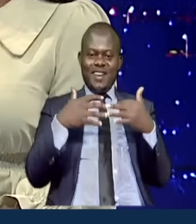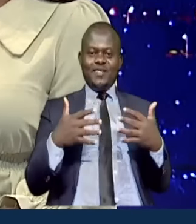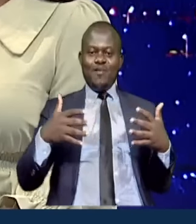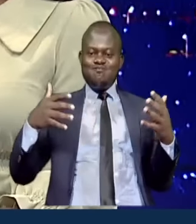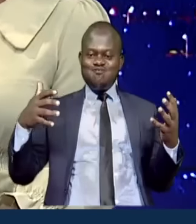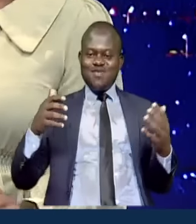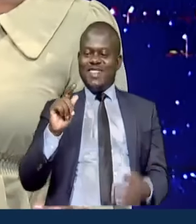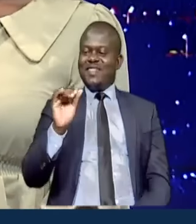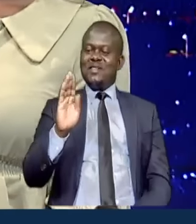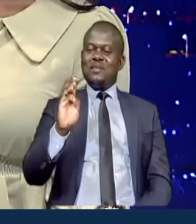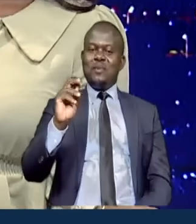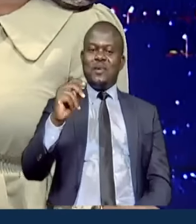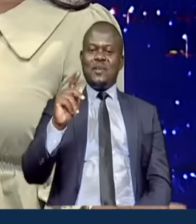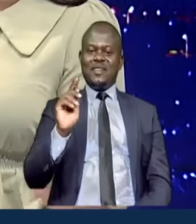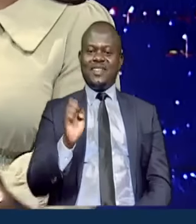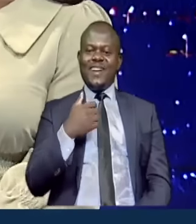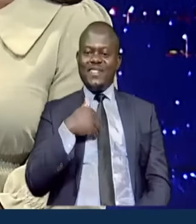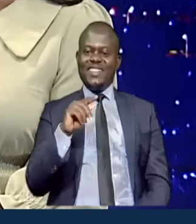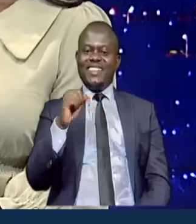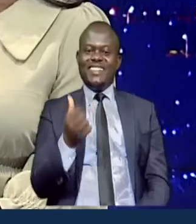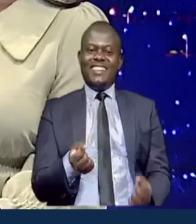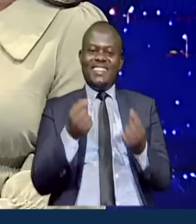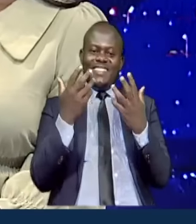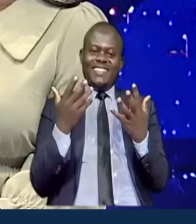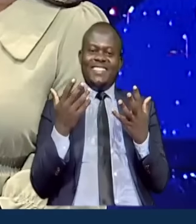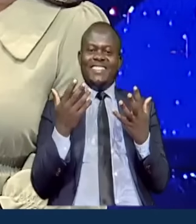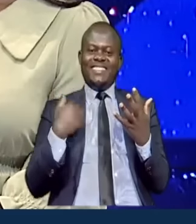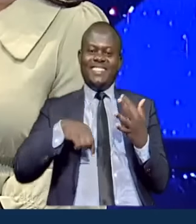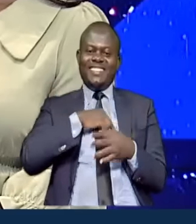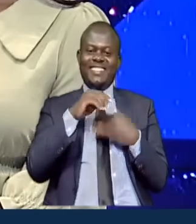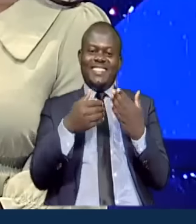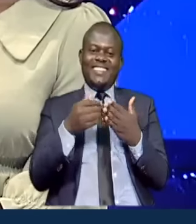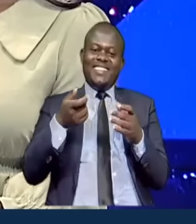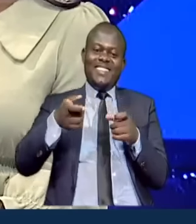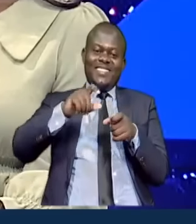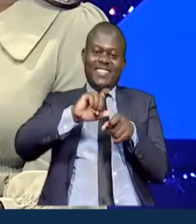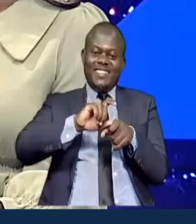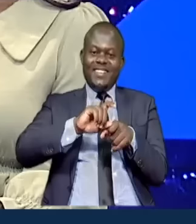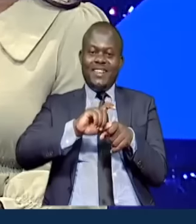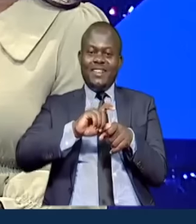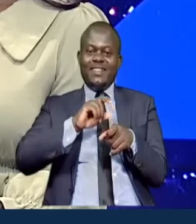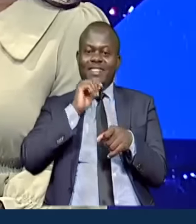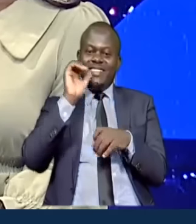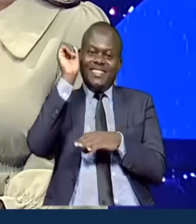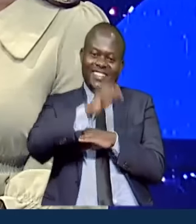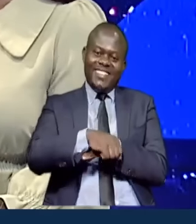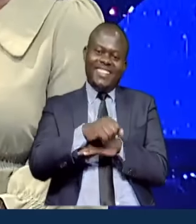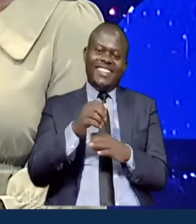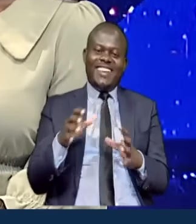kibonge. Ariko mbwira buri ufite ibiro bingahe? Eko byiyongereye. Byiyongereye muri iyi minsi. Ndushaga afuka ka